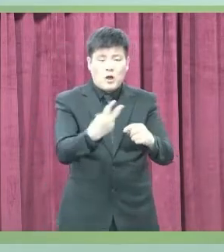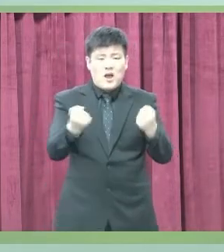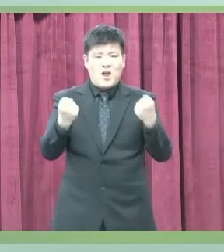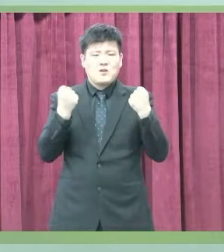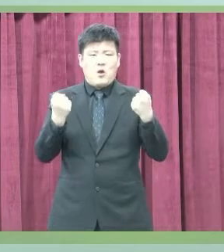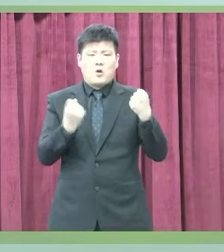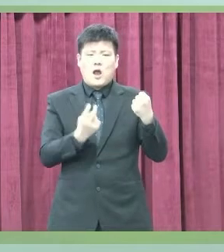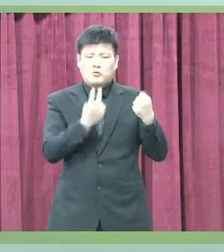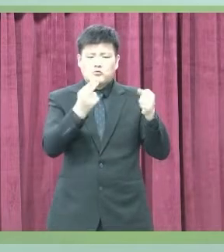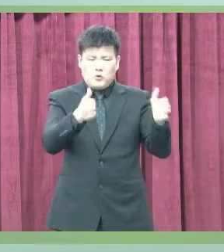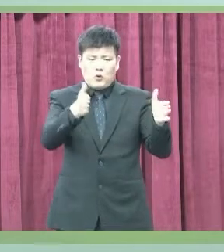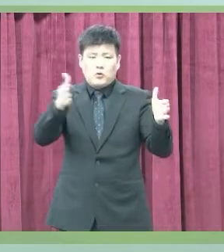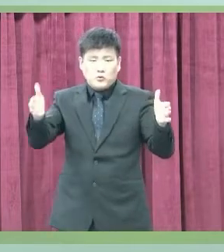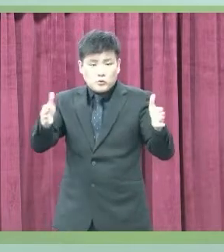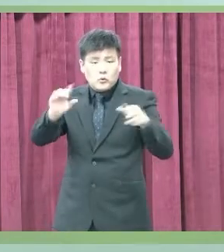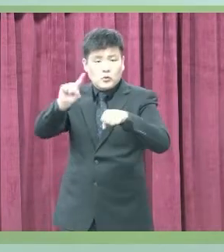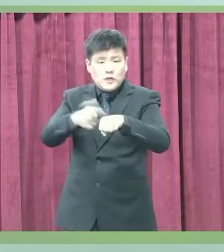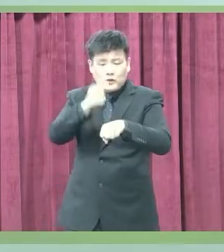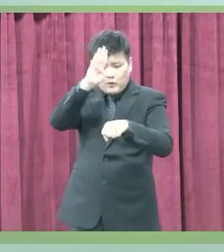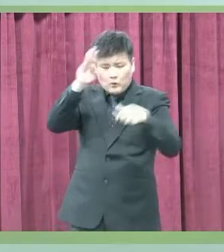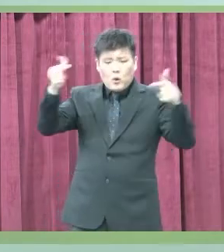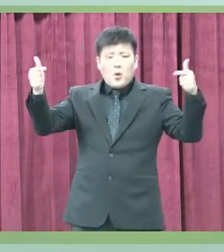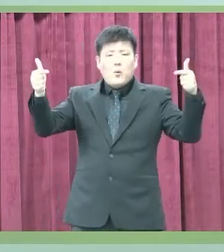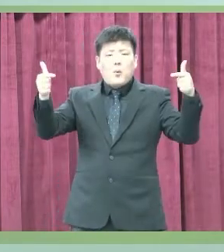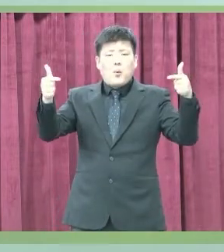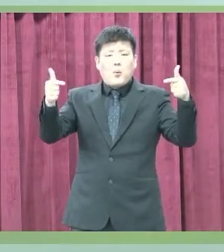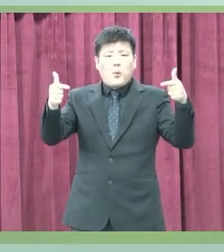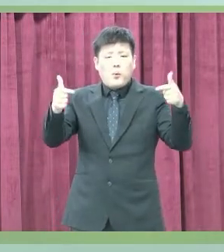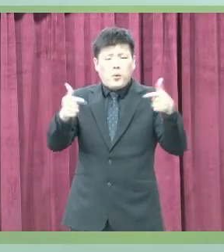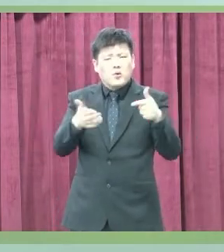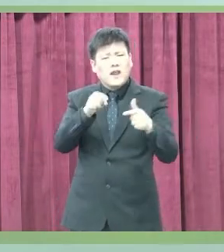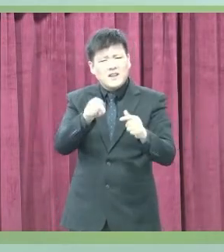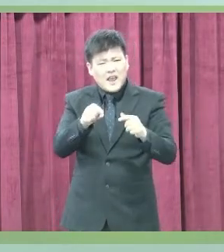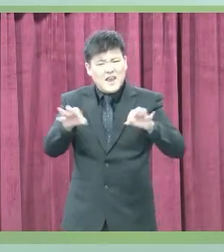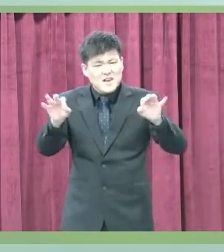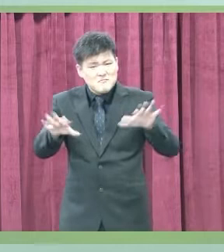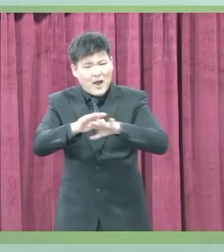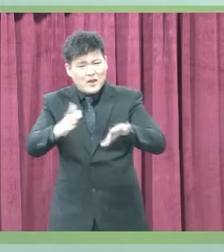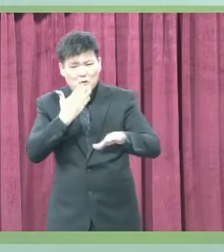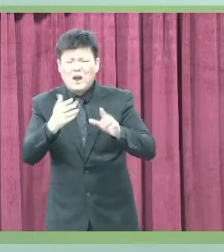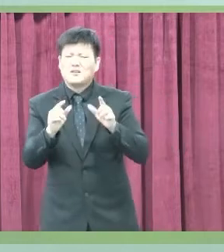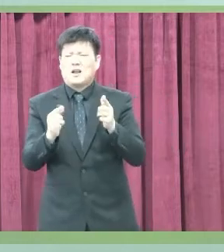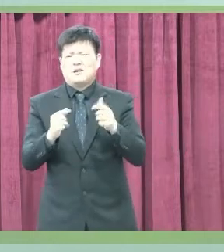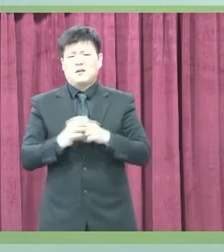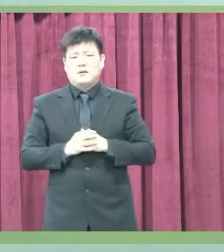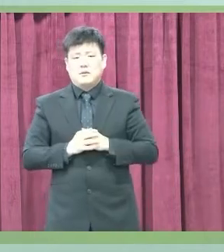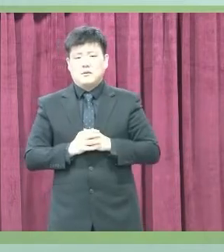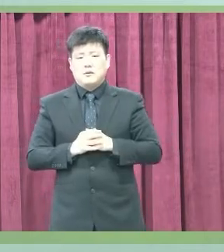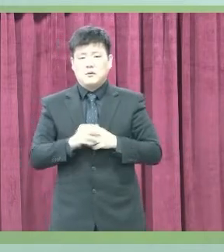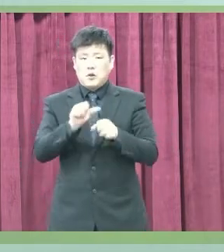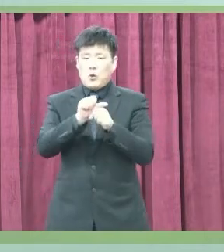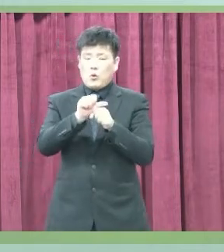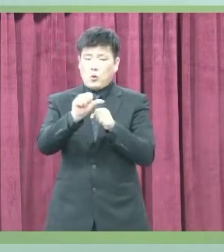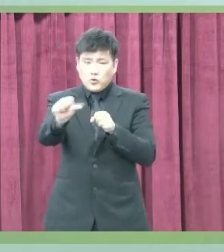유병률이 줄어들겠죠. 그런데 이거는 대표 지표로서 이건 금방 좋아지진 않아요. 그런데 사업 수행했는데 5년이 지나서 이게